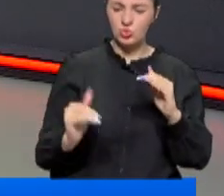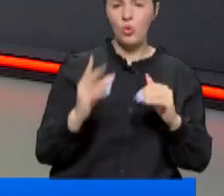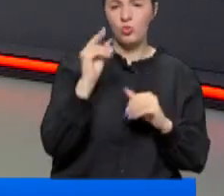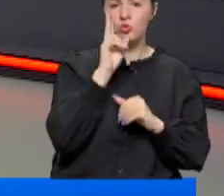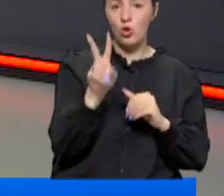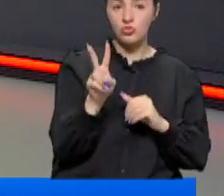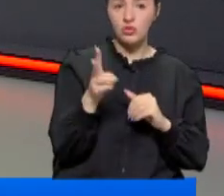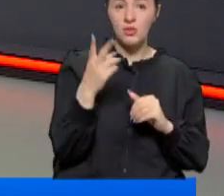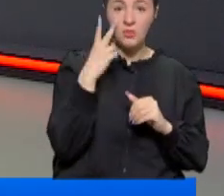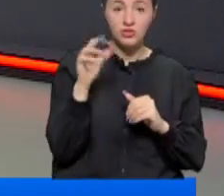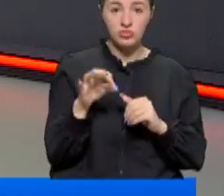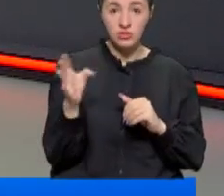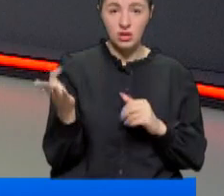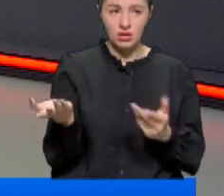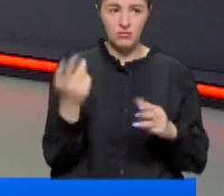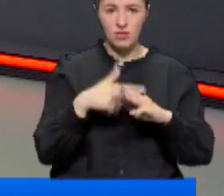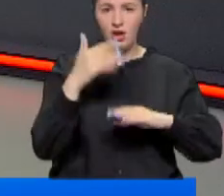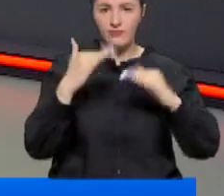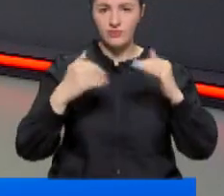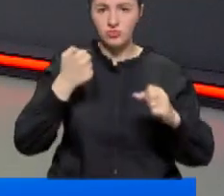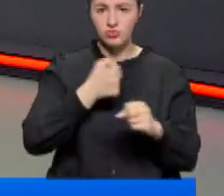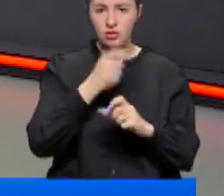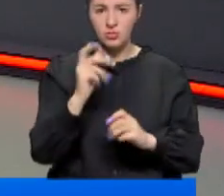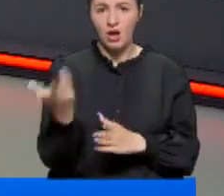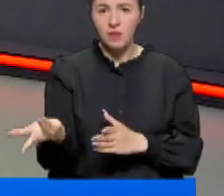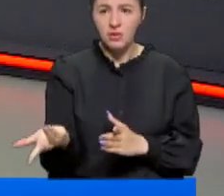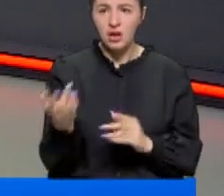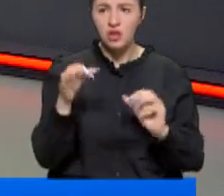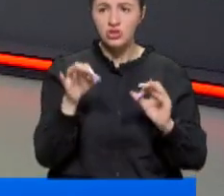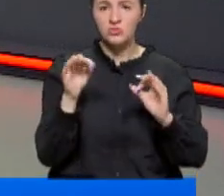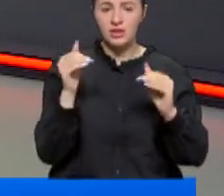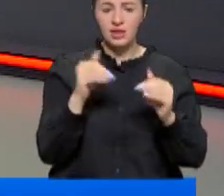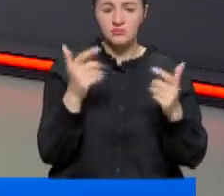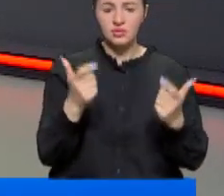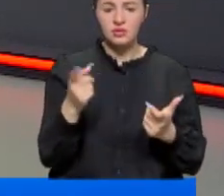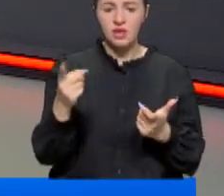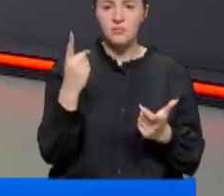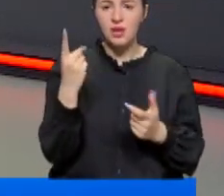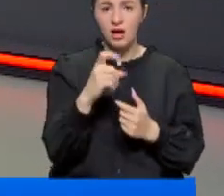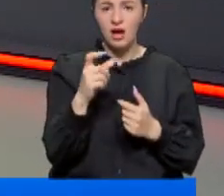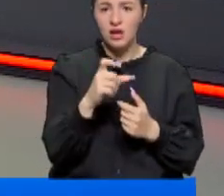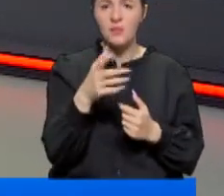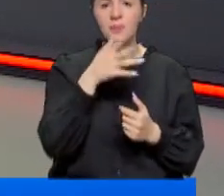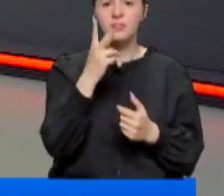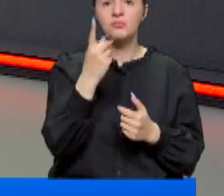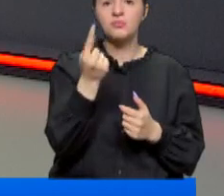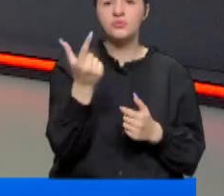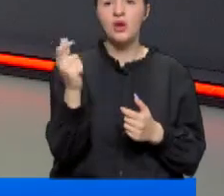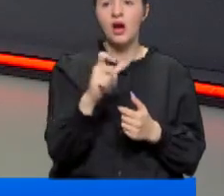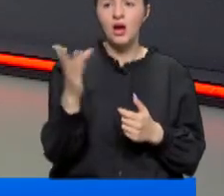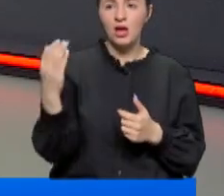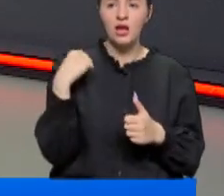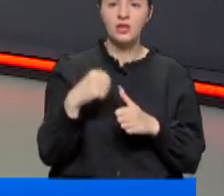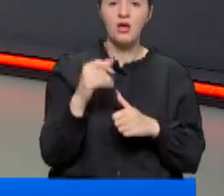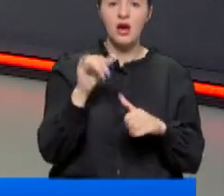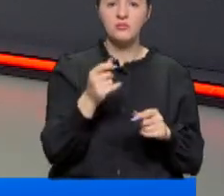düştüğünü görmüştük Bakın şimdi Hani enflasyonla mücadele ediliyor ama şimdi Geldiğimiz Yer bir ay bilemediğiniz bir buçuk